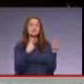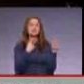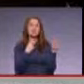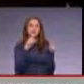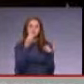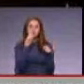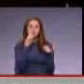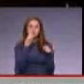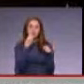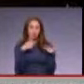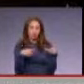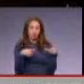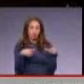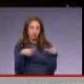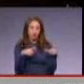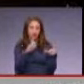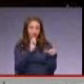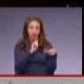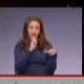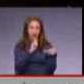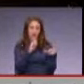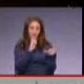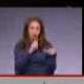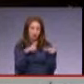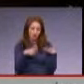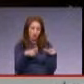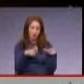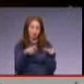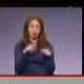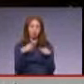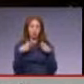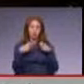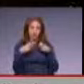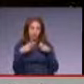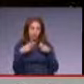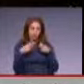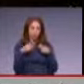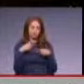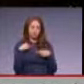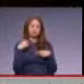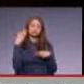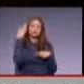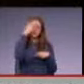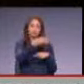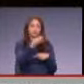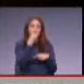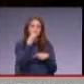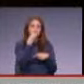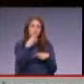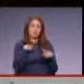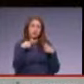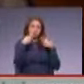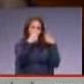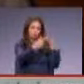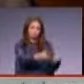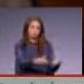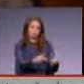ولحمه، فانا الحكايه دي اثرت فيا جدا وجبت لها وجيت وزرتها اسمها أم